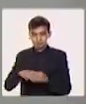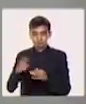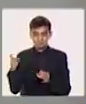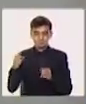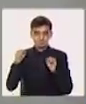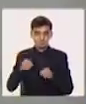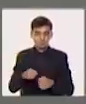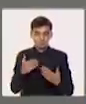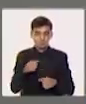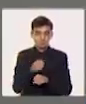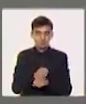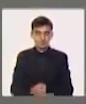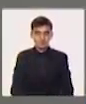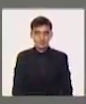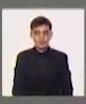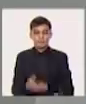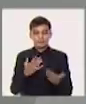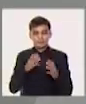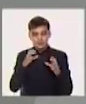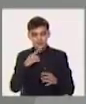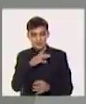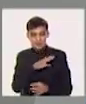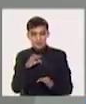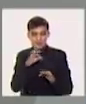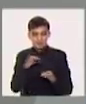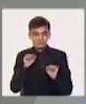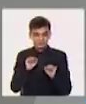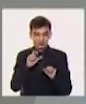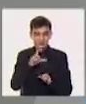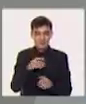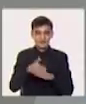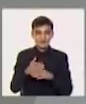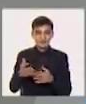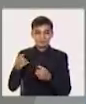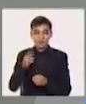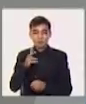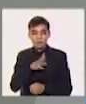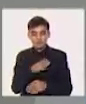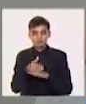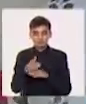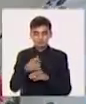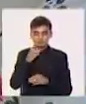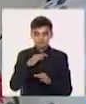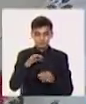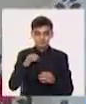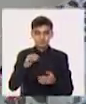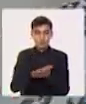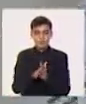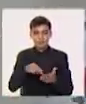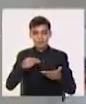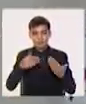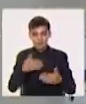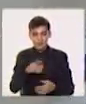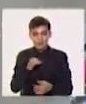да міндеті де тоқтатылады. Сондай-ақ заңгер қайтыс болған адам кредит рәсімдеген кезде осы кредитті жабу міндетін сақтандырған болса, мерзімі сәйкес